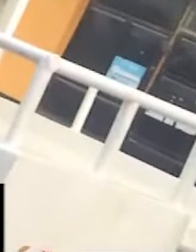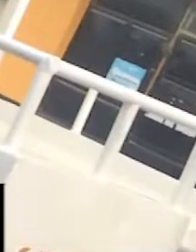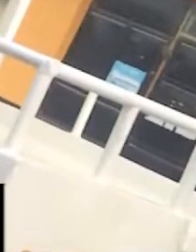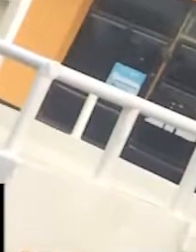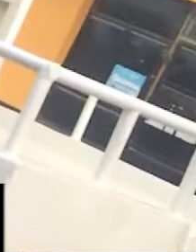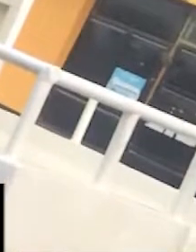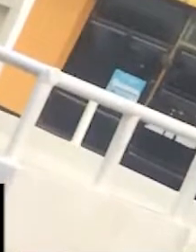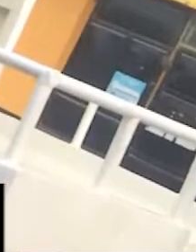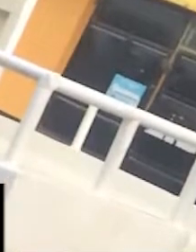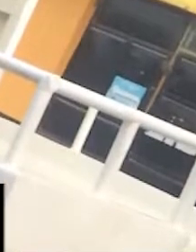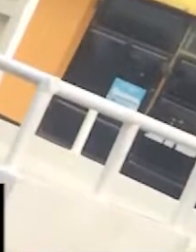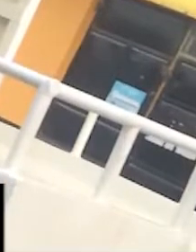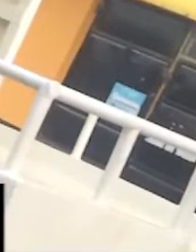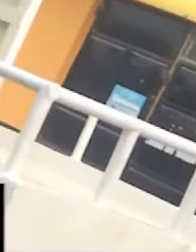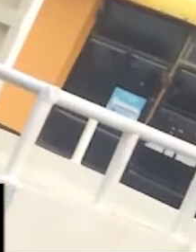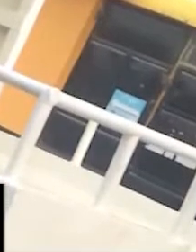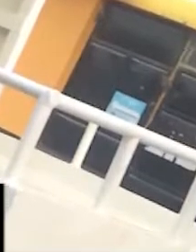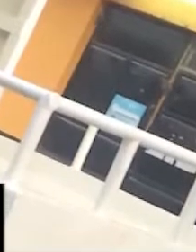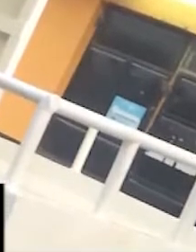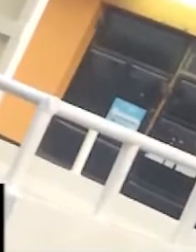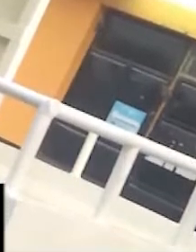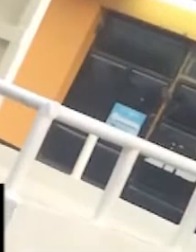0703 164